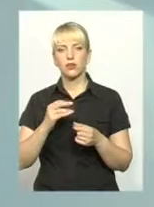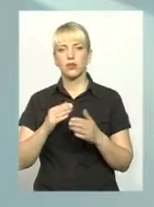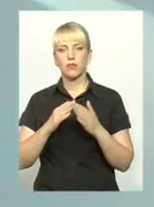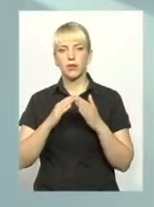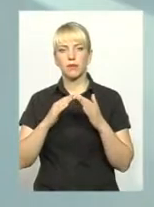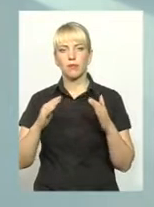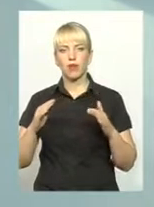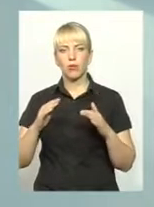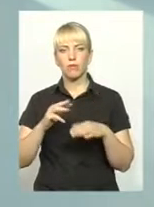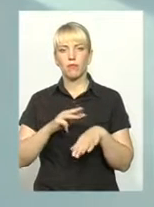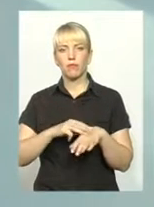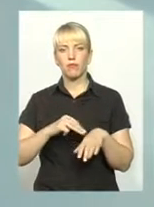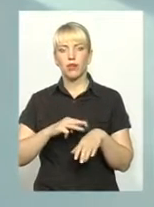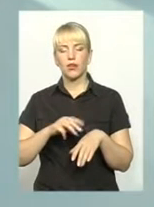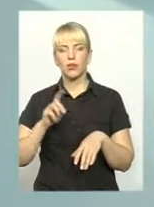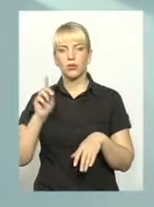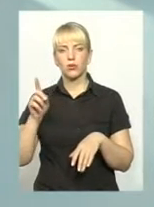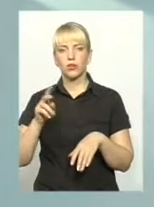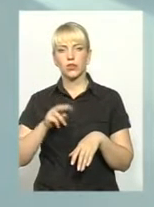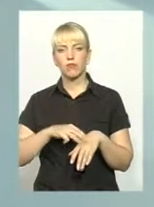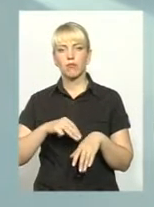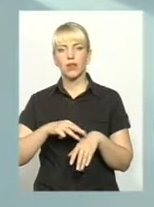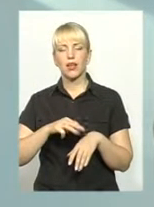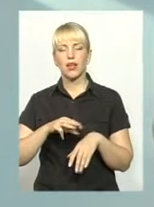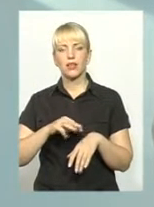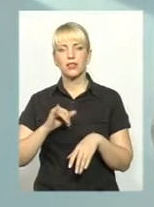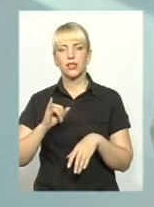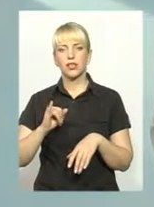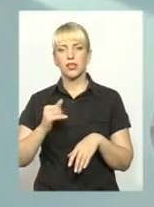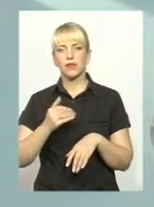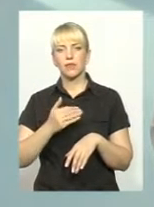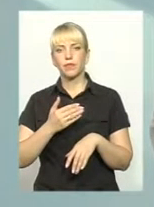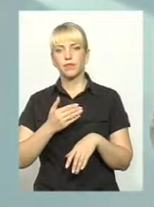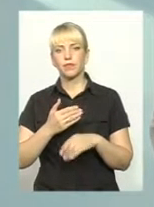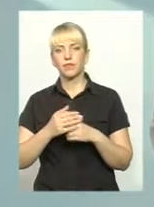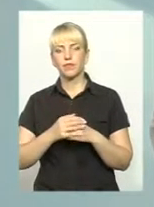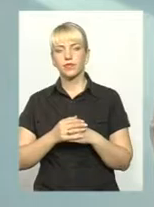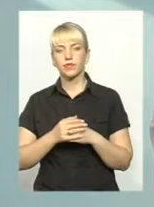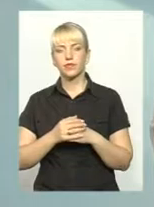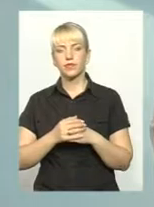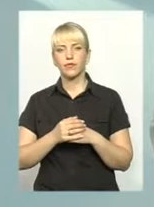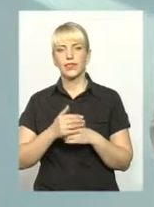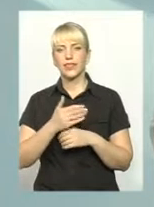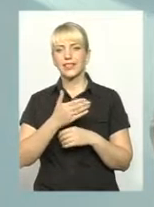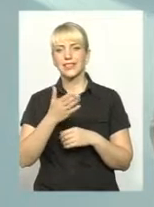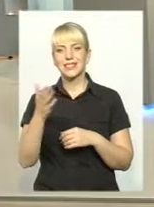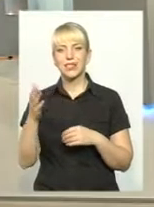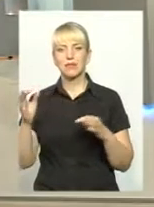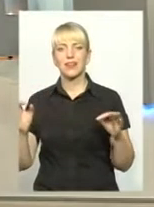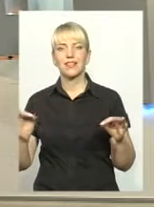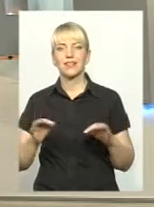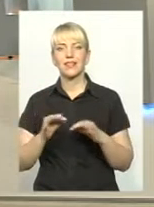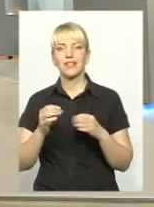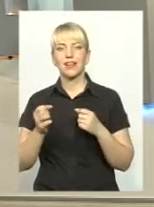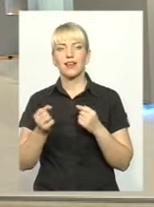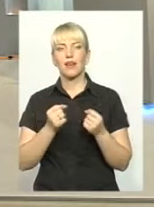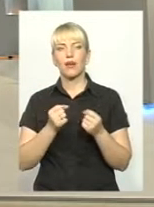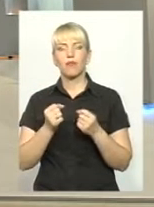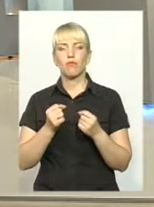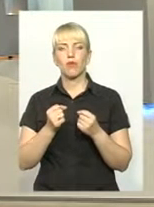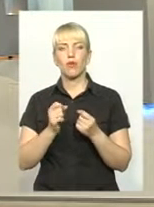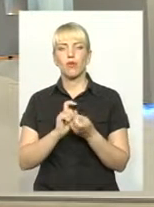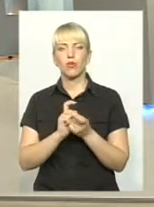міліції, тої міліції, теперішньої поліції. І з ними ніяка боротьба чи робота не проводиться